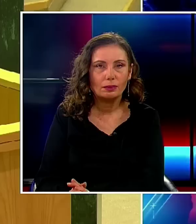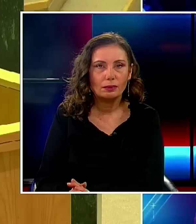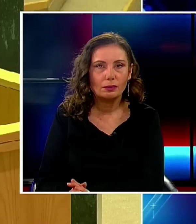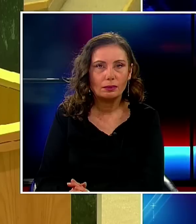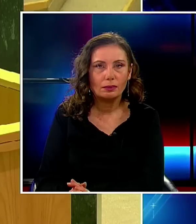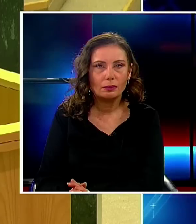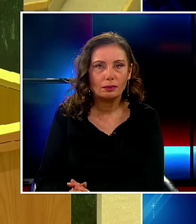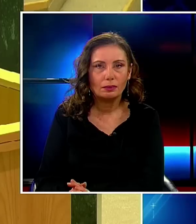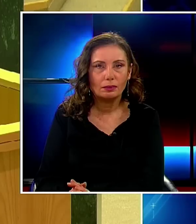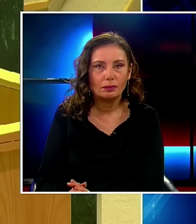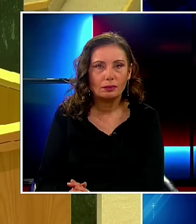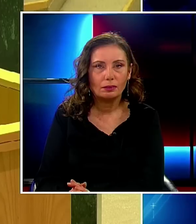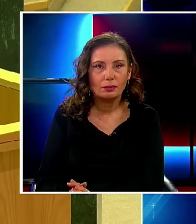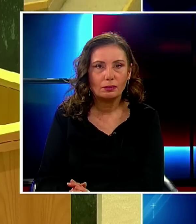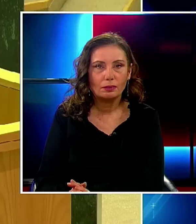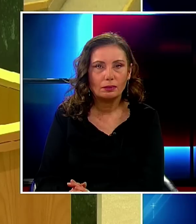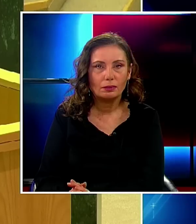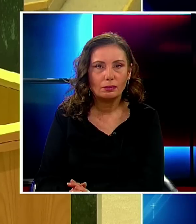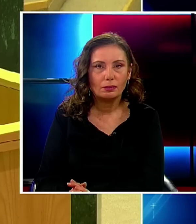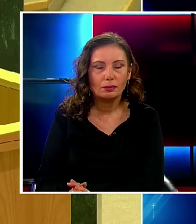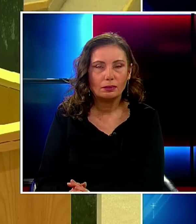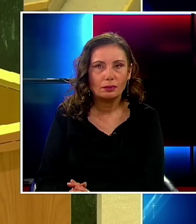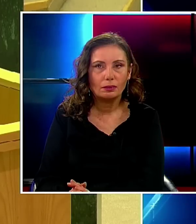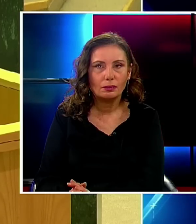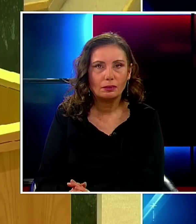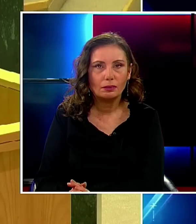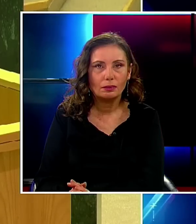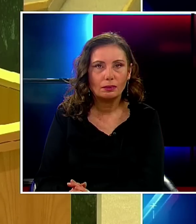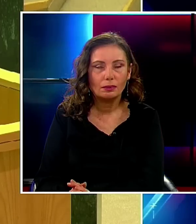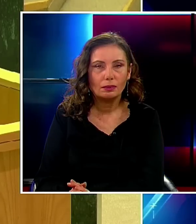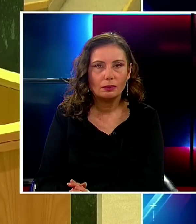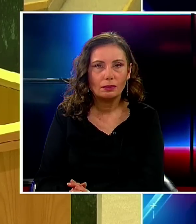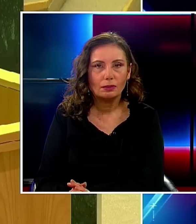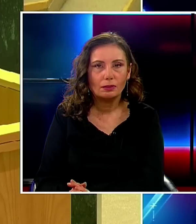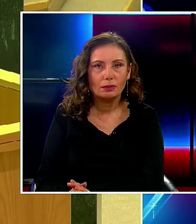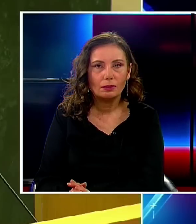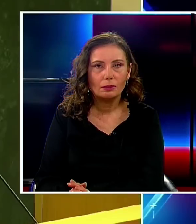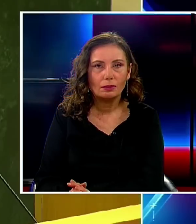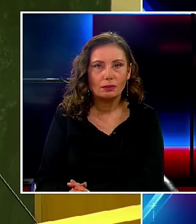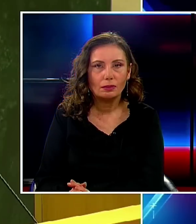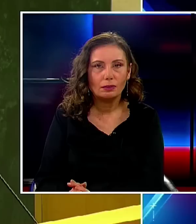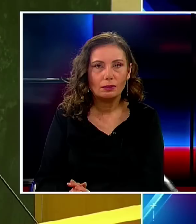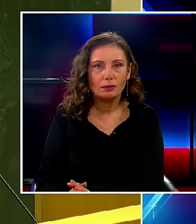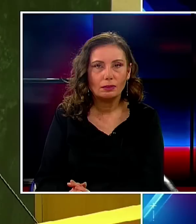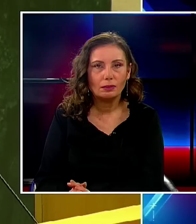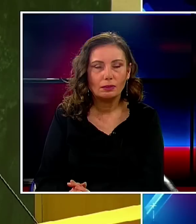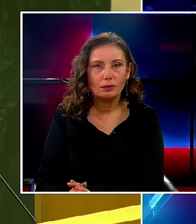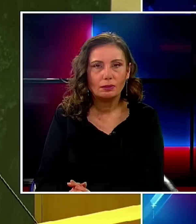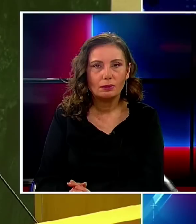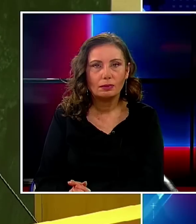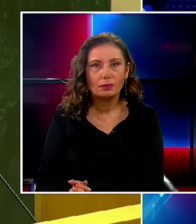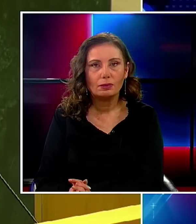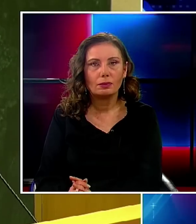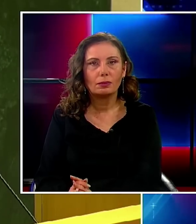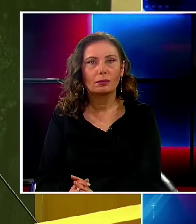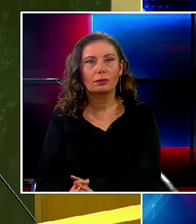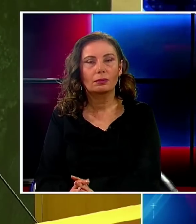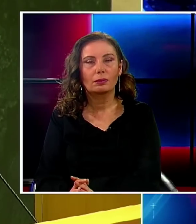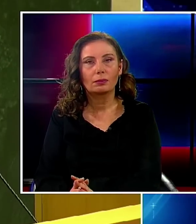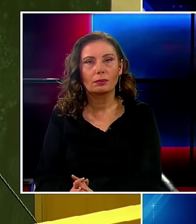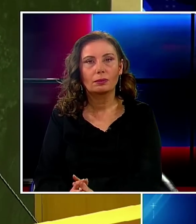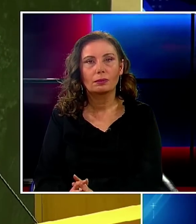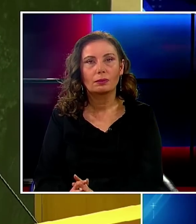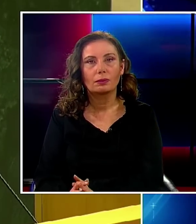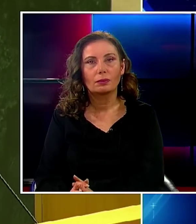მადლობ ნინო, მივესალმები თქვენს მაყურებელს. ხო, იცით რა, ნუ ახლა მოვნახე მე სხვადასხვა შეფასებები პრეზიდენტის დღევანდელი